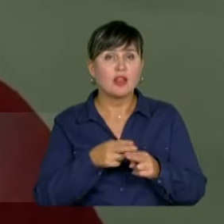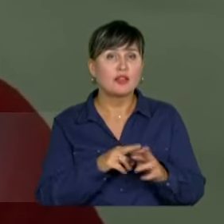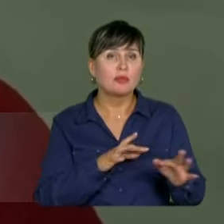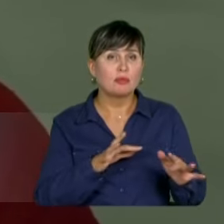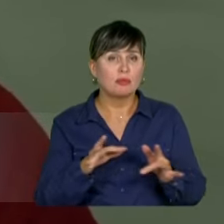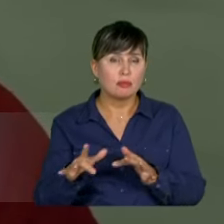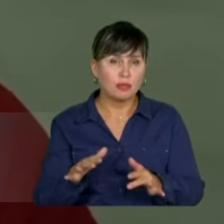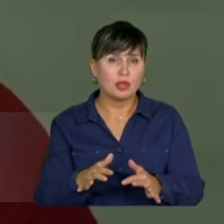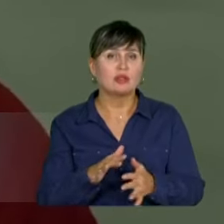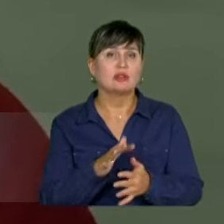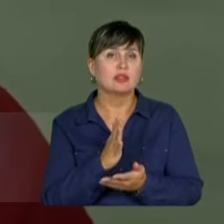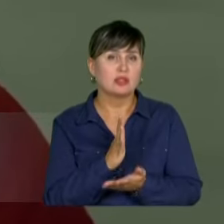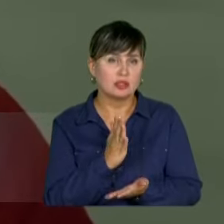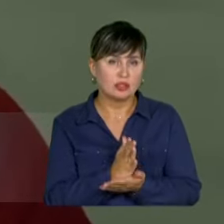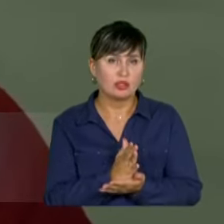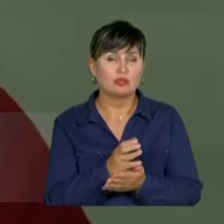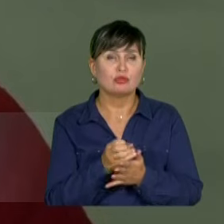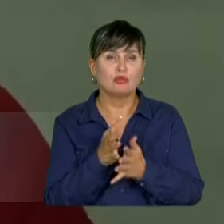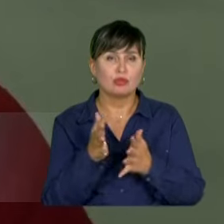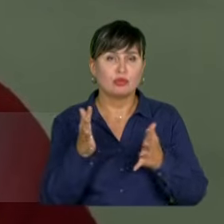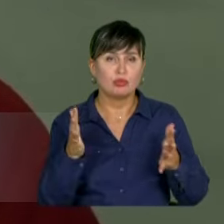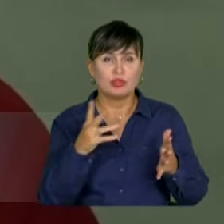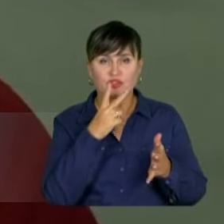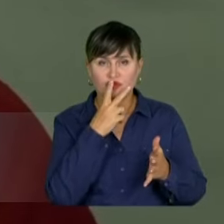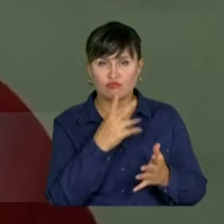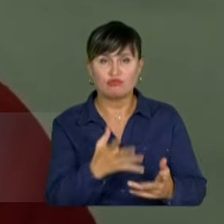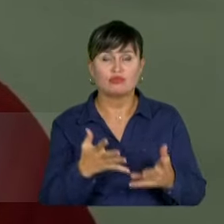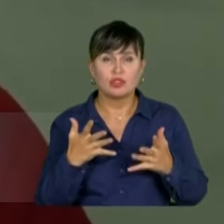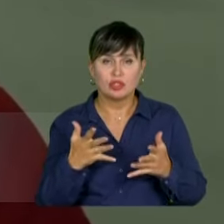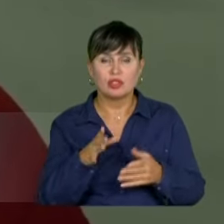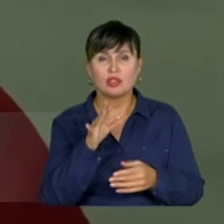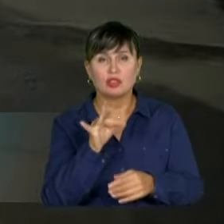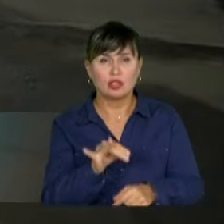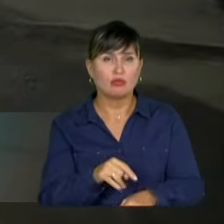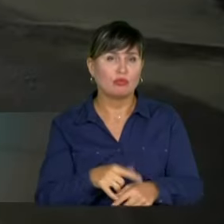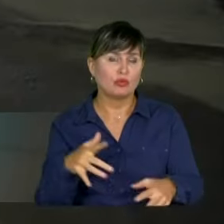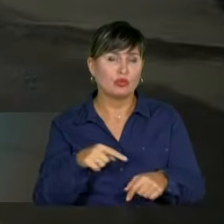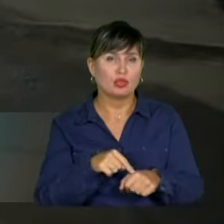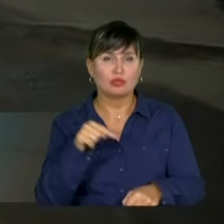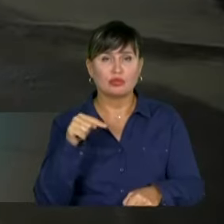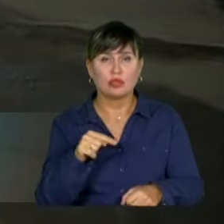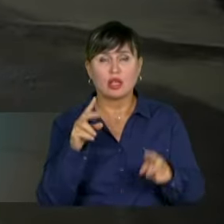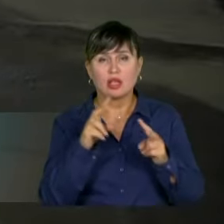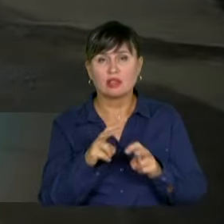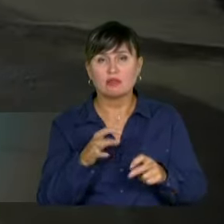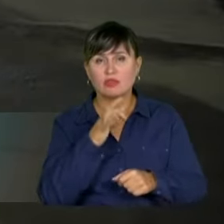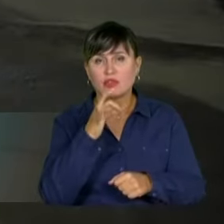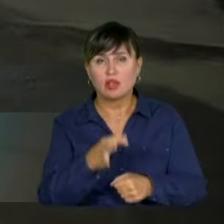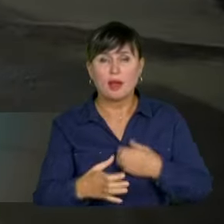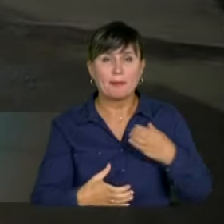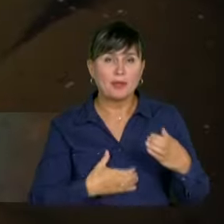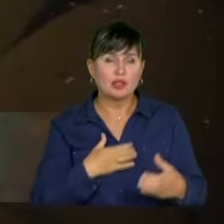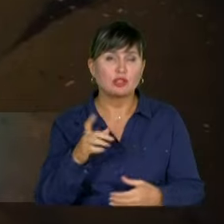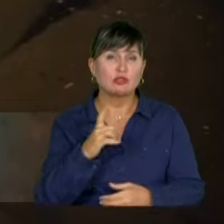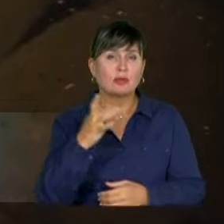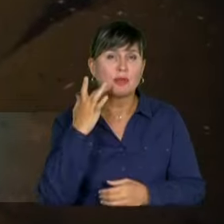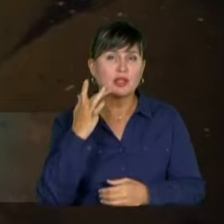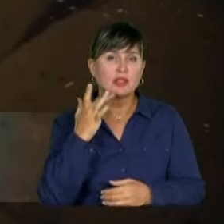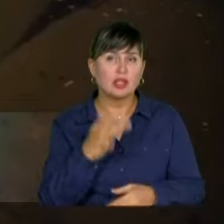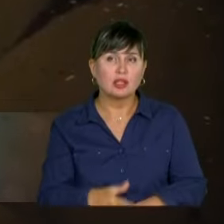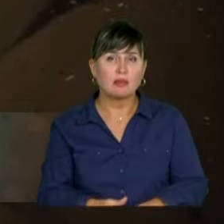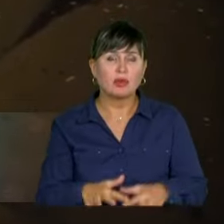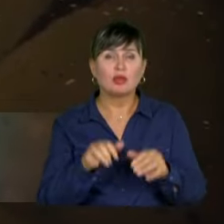идет, усугубляется, становится все более видимым, все более ощутимым. Эксперт выражает опасения, что постоянные